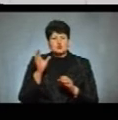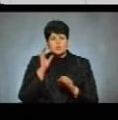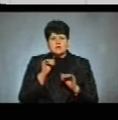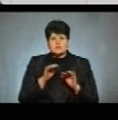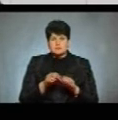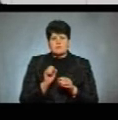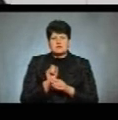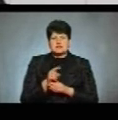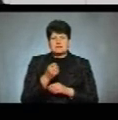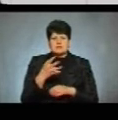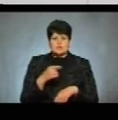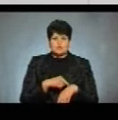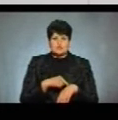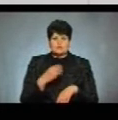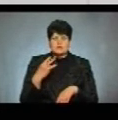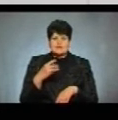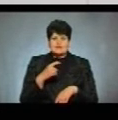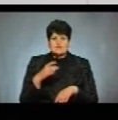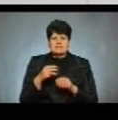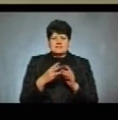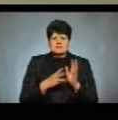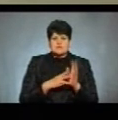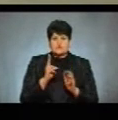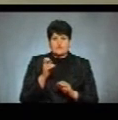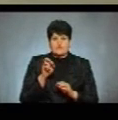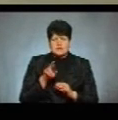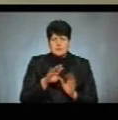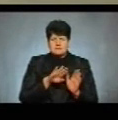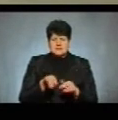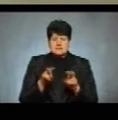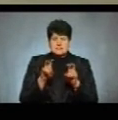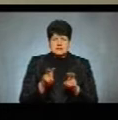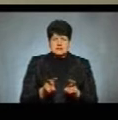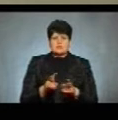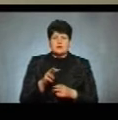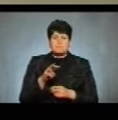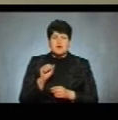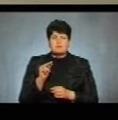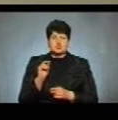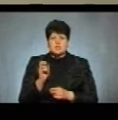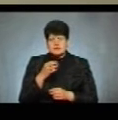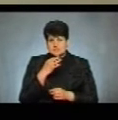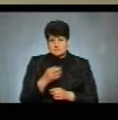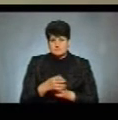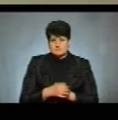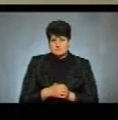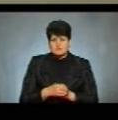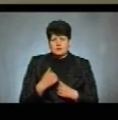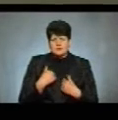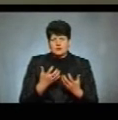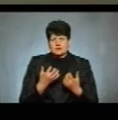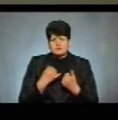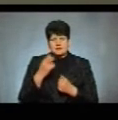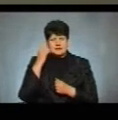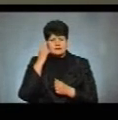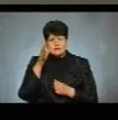на 15 годину 30 хвилин 18 квітня. Після засідання позивачка Юлія Мамчак сказала. Ми отримали від